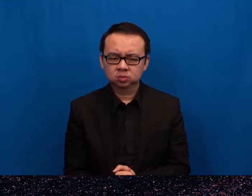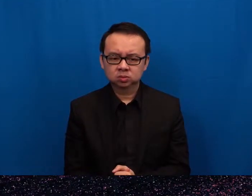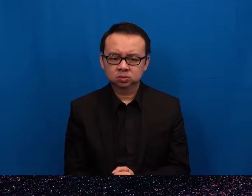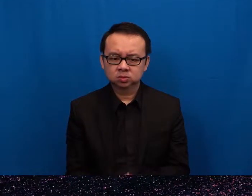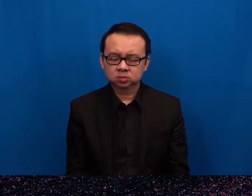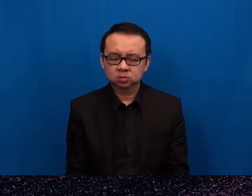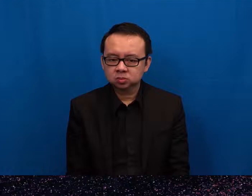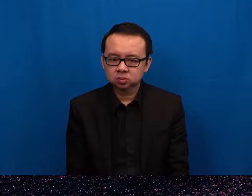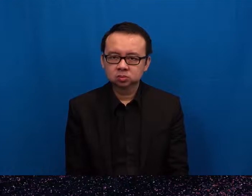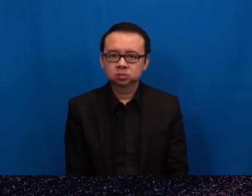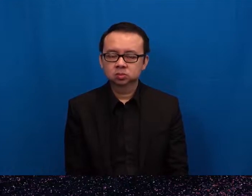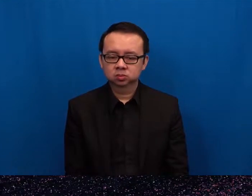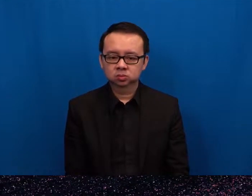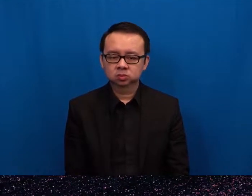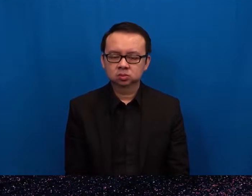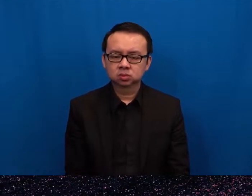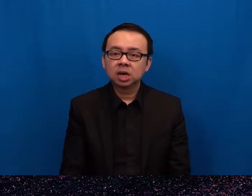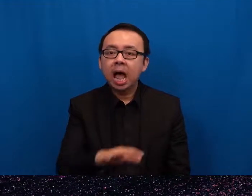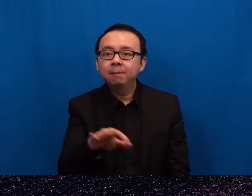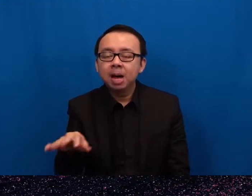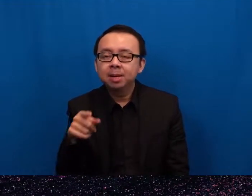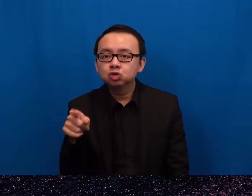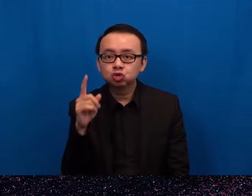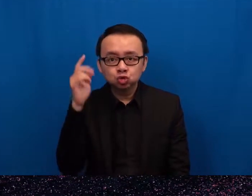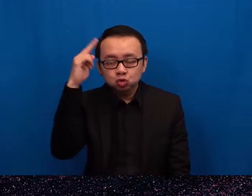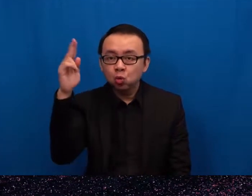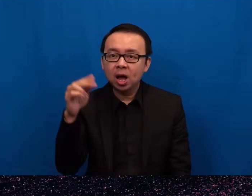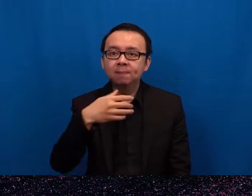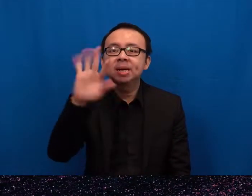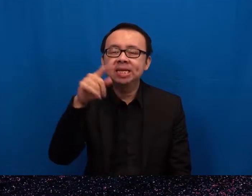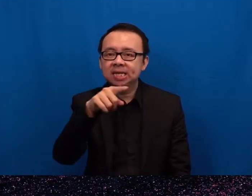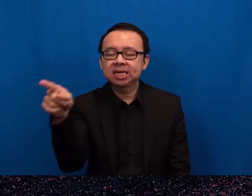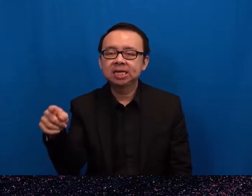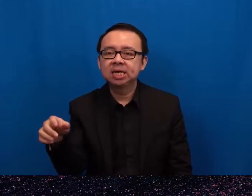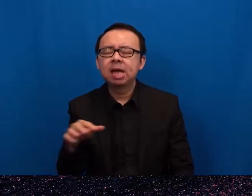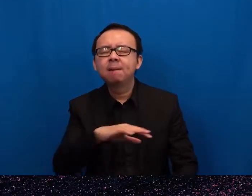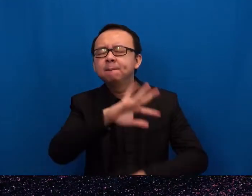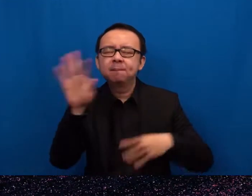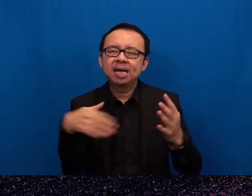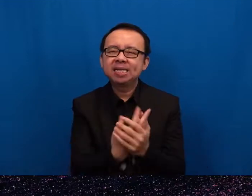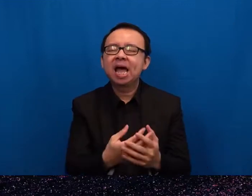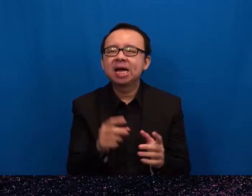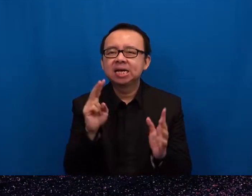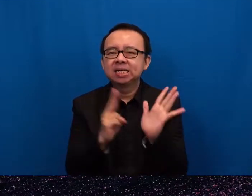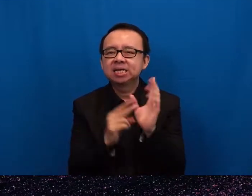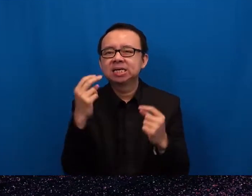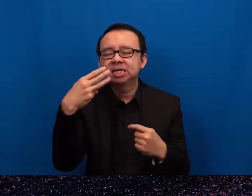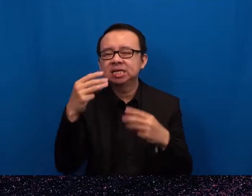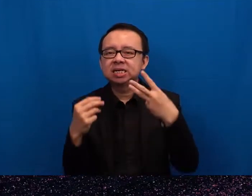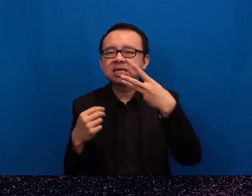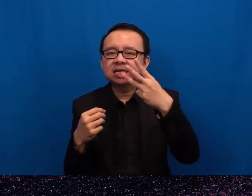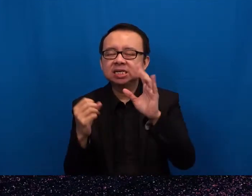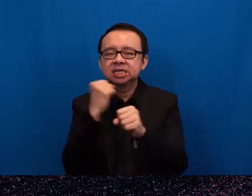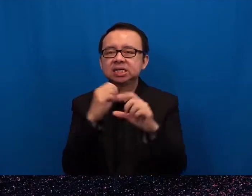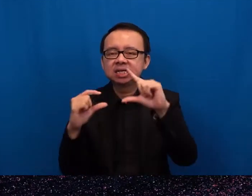Hamba-hamba Tuhan pergi ke mancanegara. Zaman itu juga sudah terjadi. Apolos masih di Korintus. Tapi